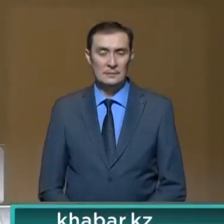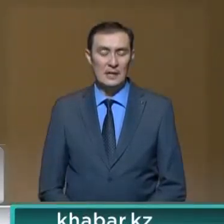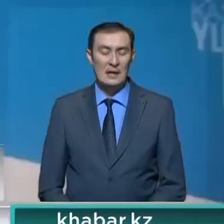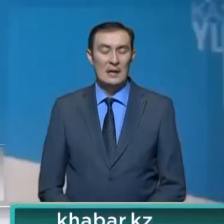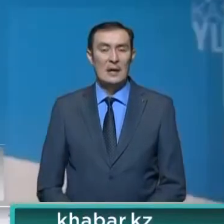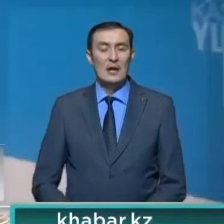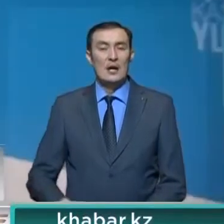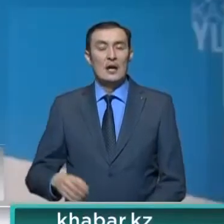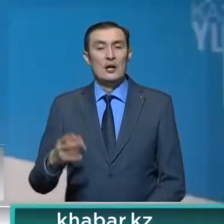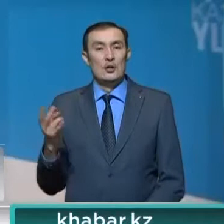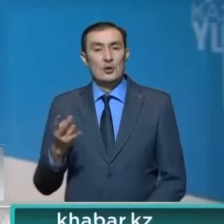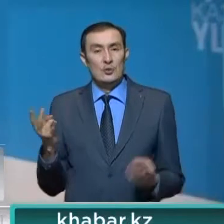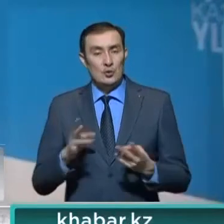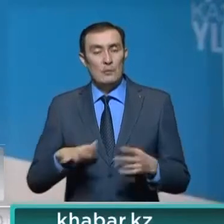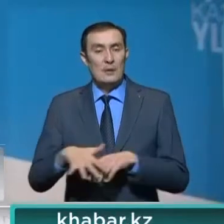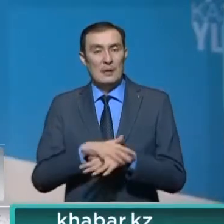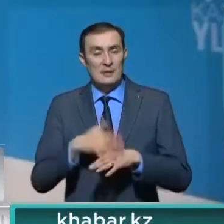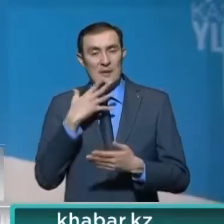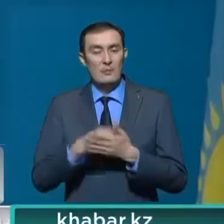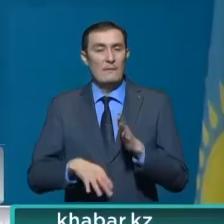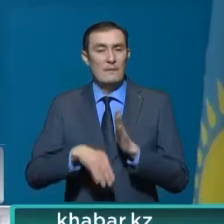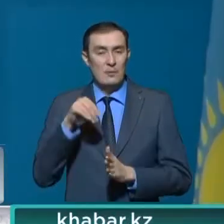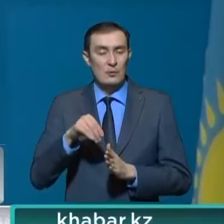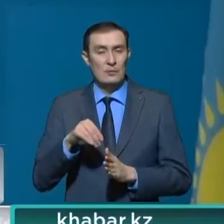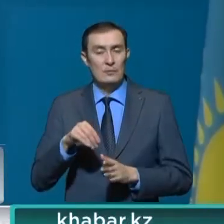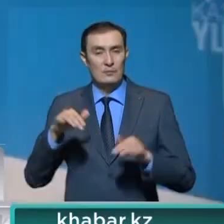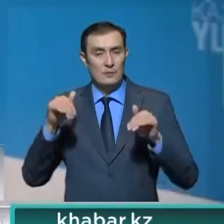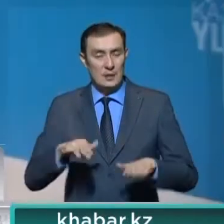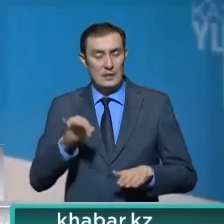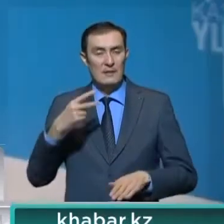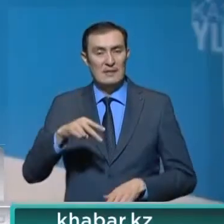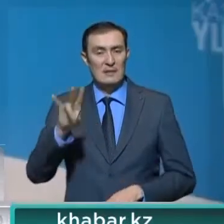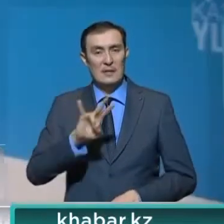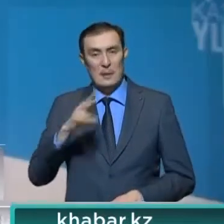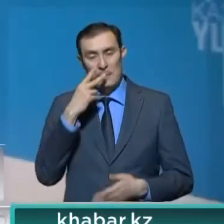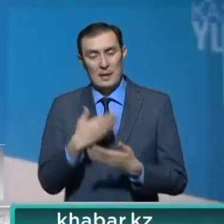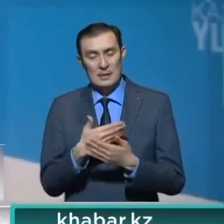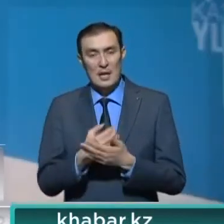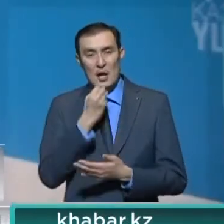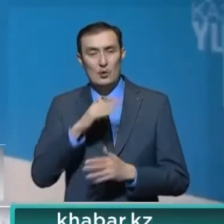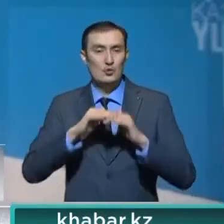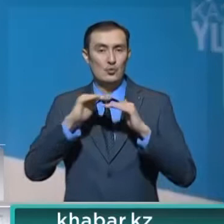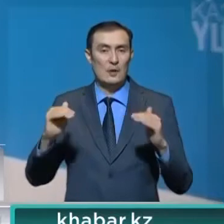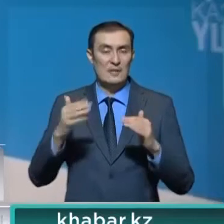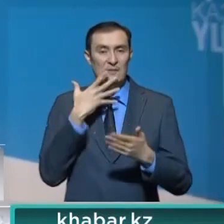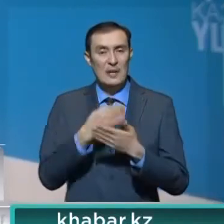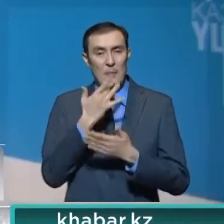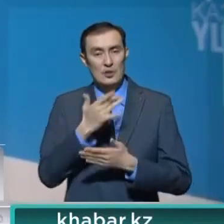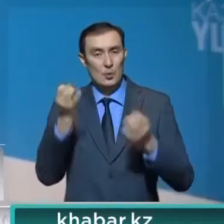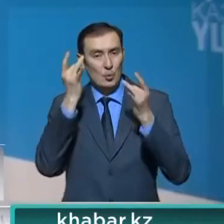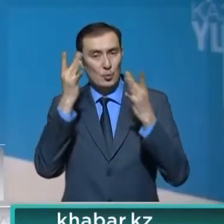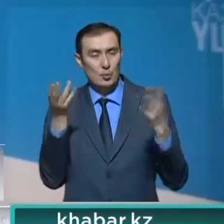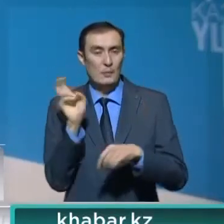Важно, чтобы казахстанцы подошли взвешенно к своему выбору и 20 ноября продемонстрировали высокий уровень политической